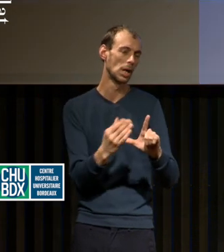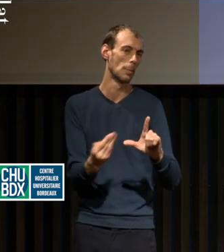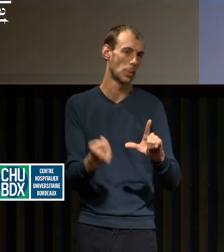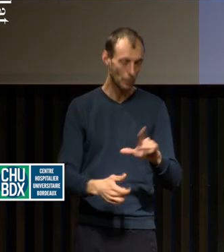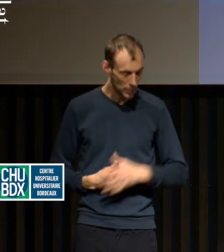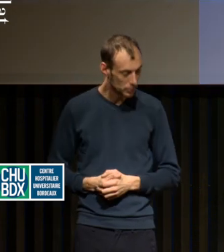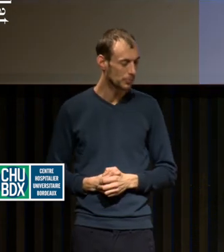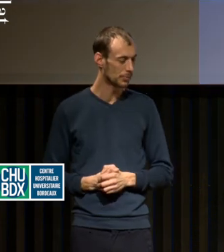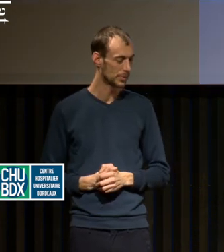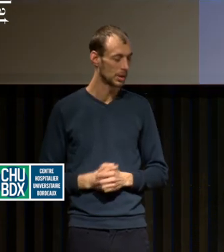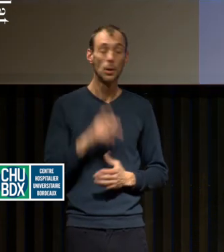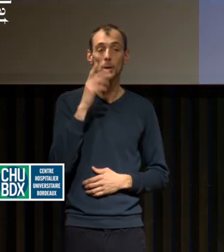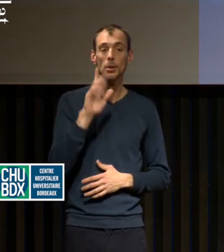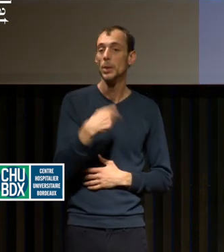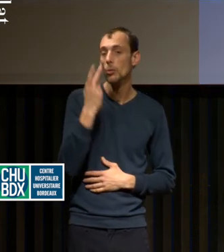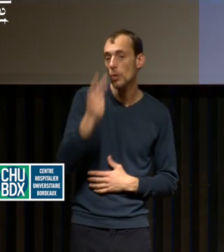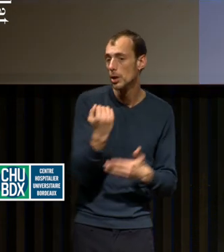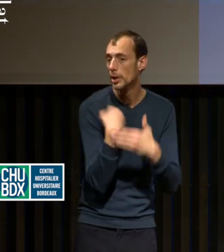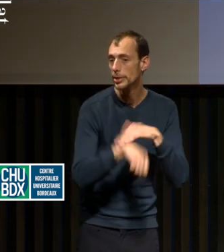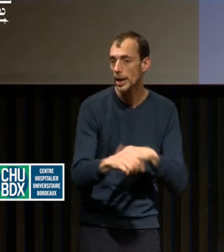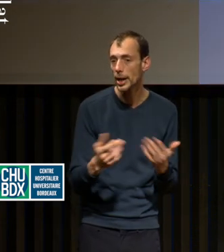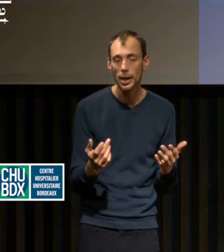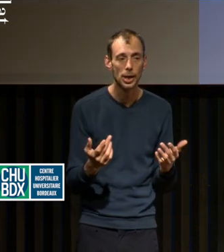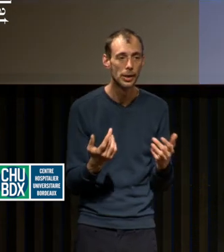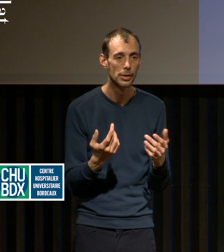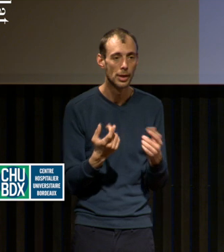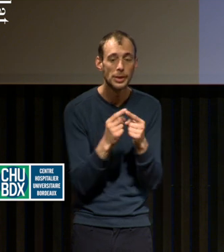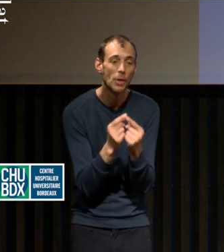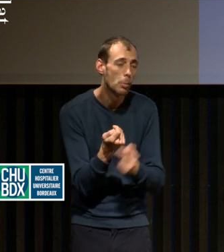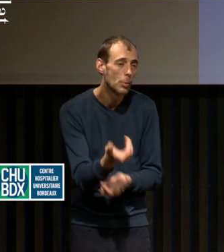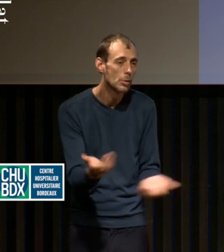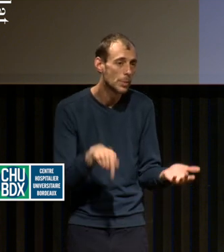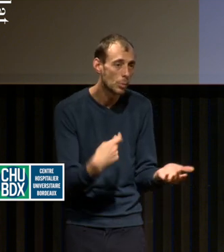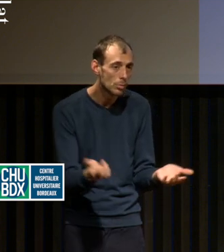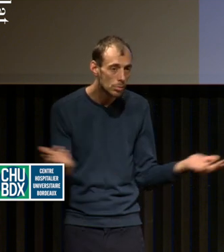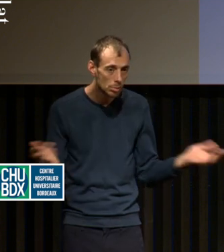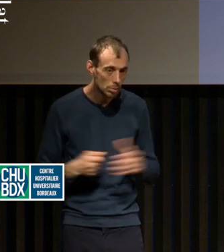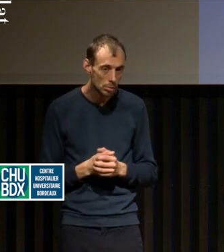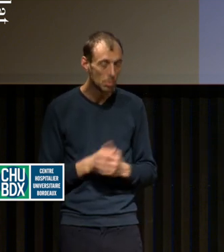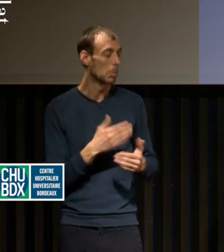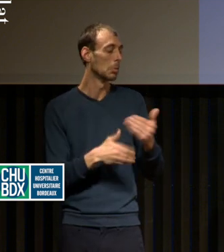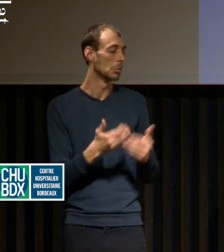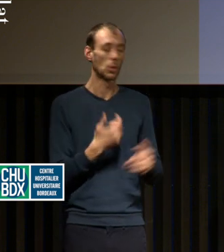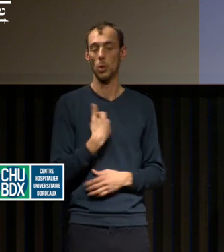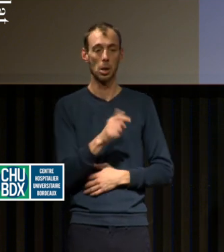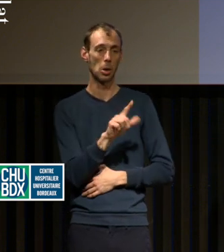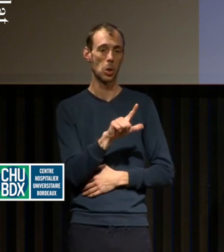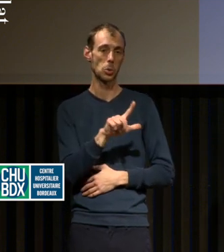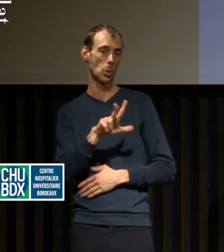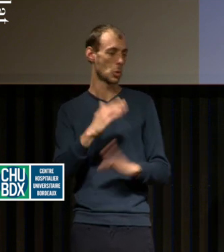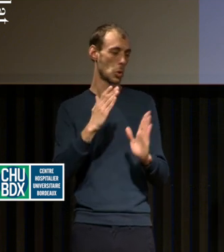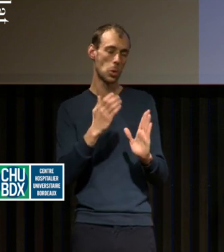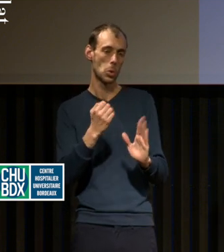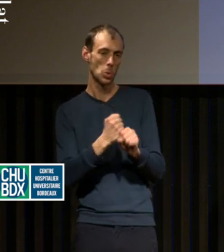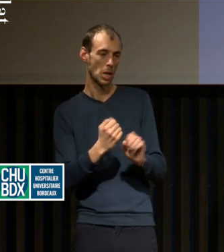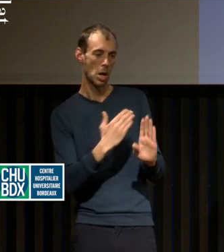voit à la naissance qu'il y a très, très peu de variétés. Et puis, le microbiote s'implante, je vous ai dit, là, 2-3 ans, voilà. Et ensuite, on est